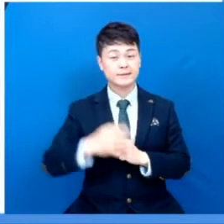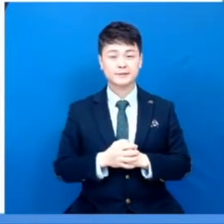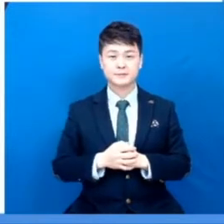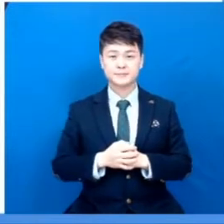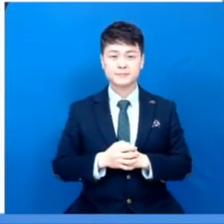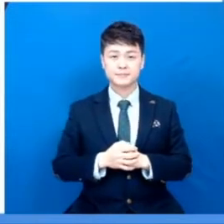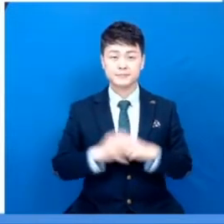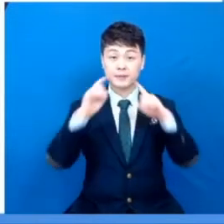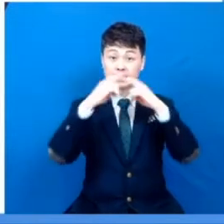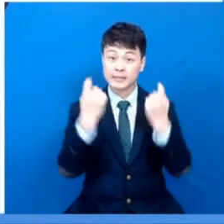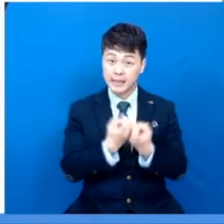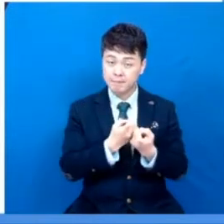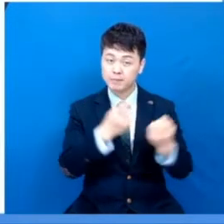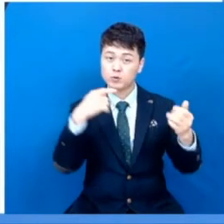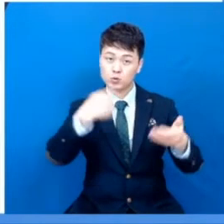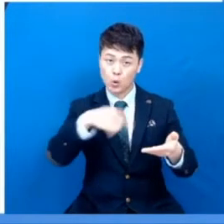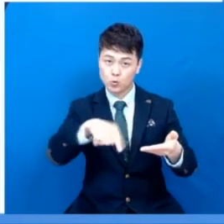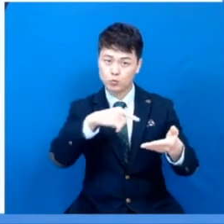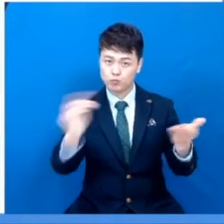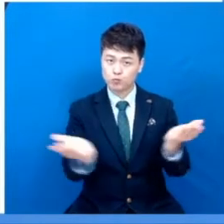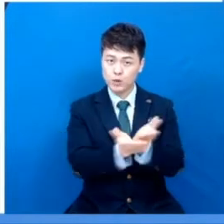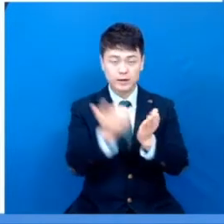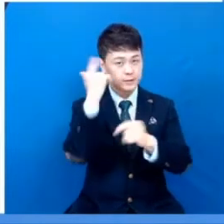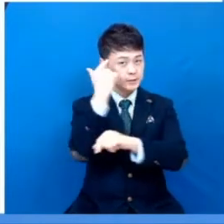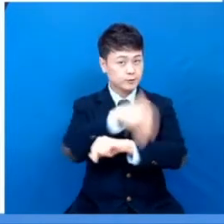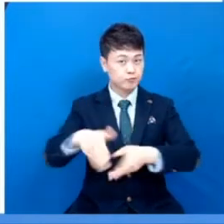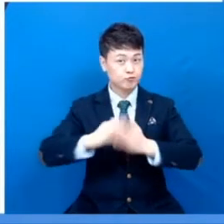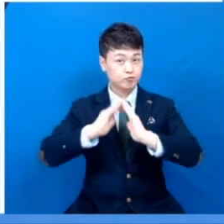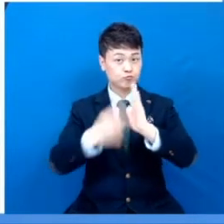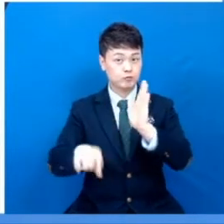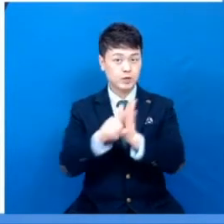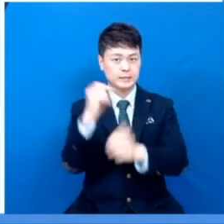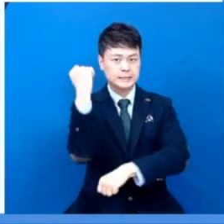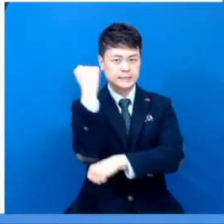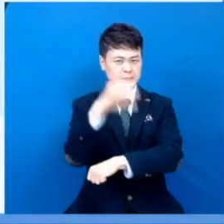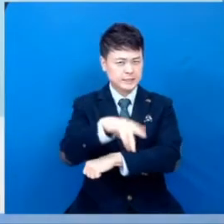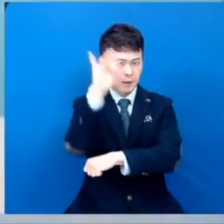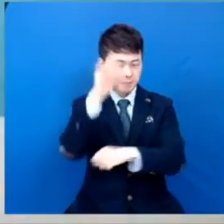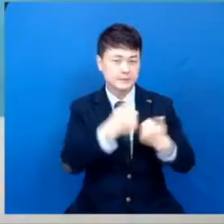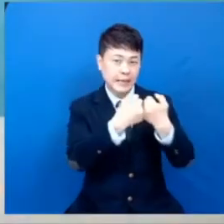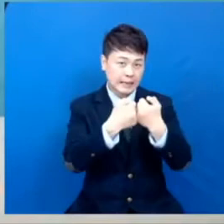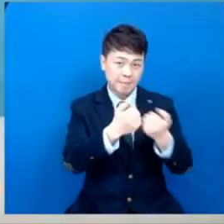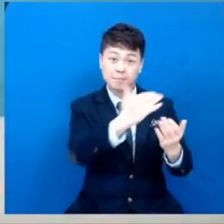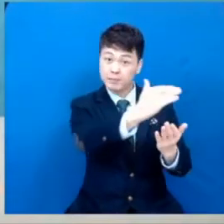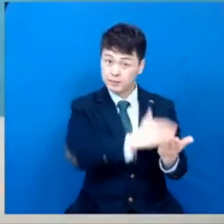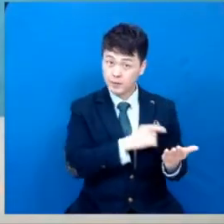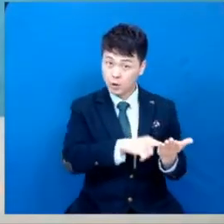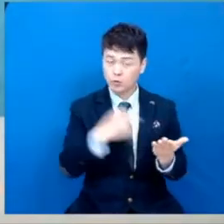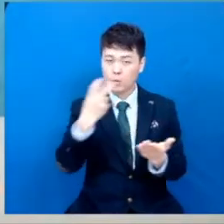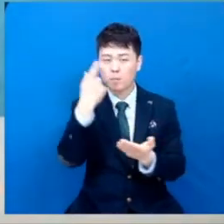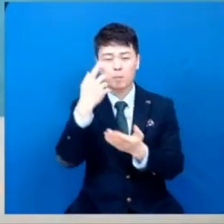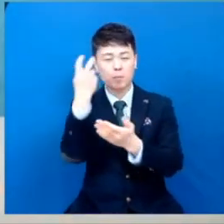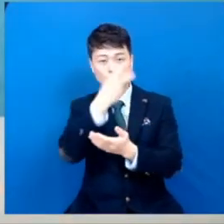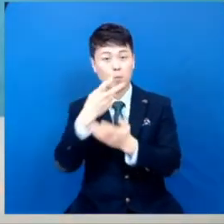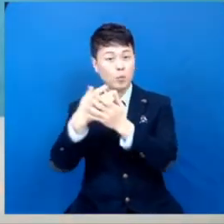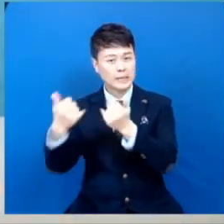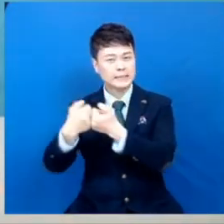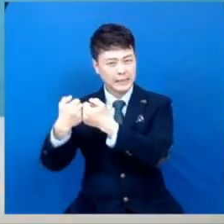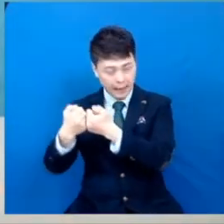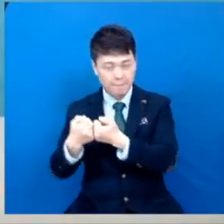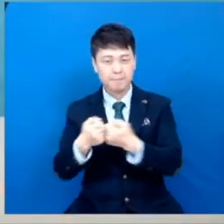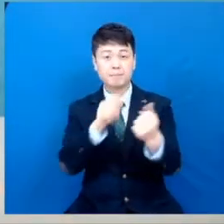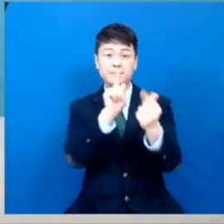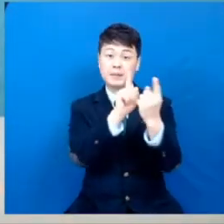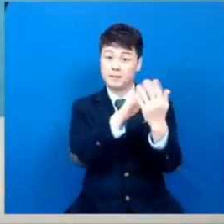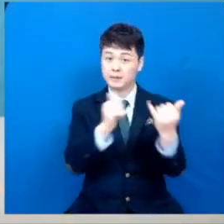개별화 지원 계획을 수립하기 위해 초기 상담 기로 이용인 관찰 보호자와의 상담 을 실시하였습니다